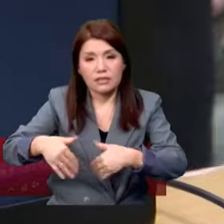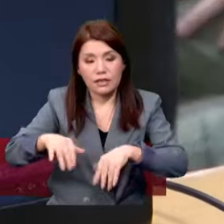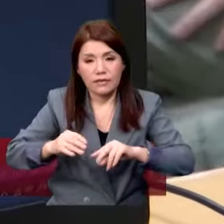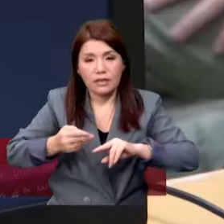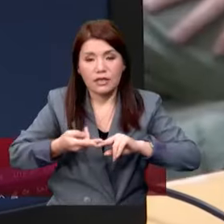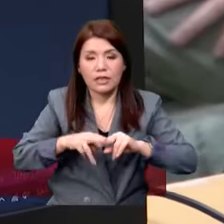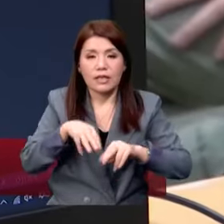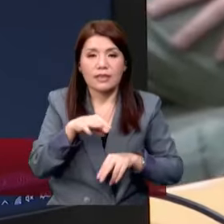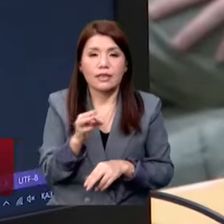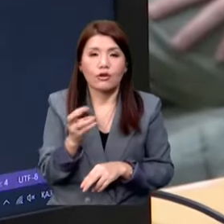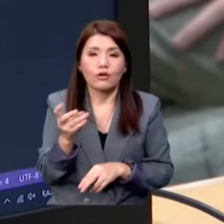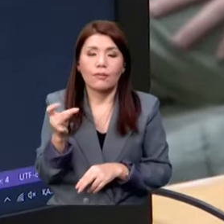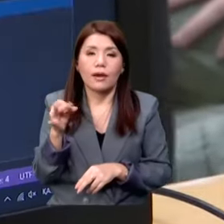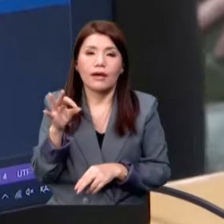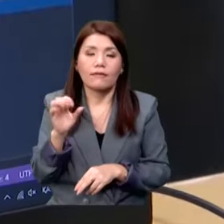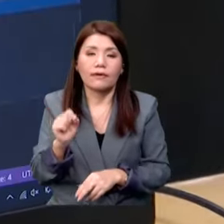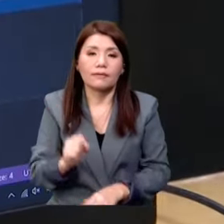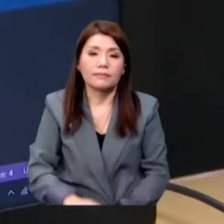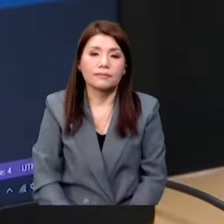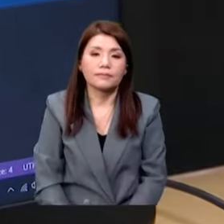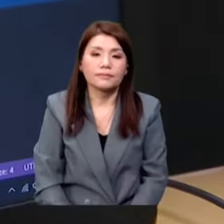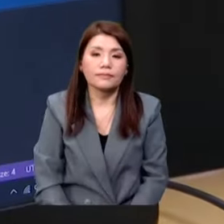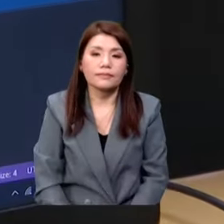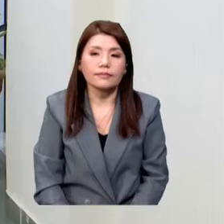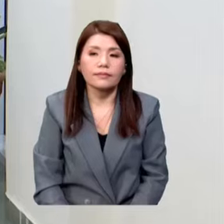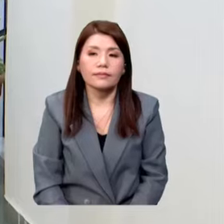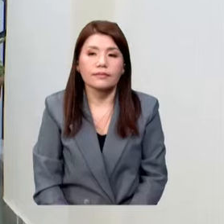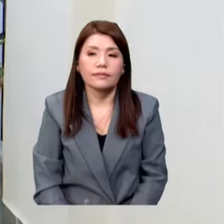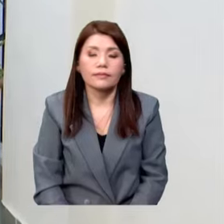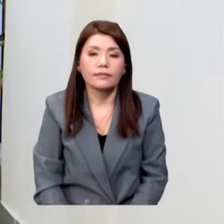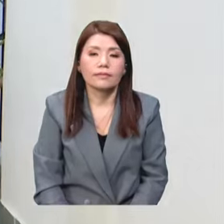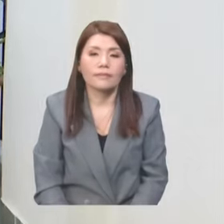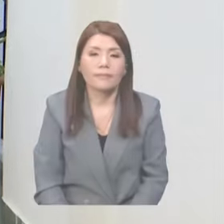совета лицея Тимура Кулебаева. Амина Абдрахманова, Рашид Жексембай, Атамекен Бизнес.